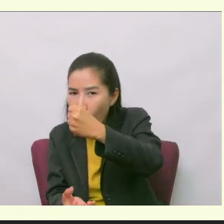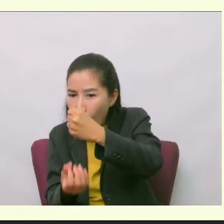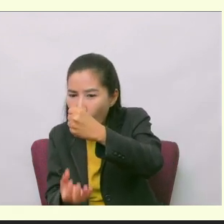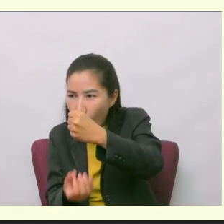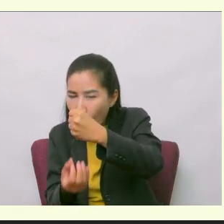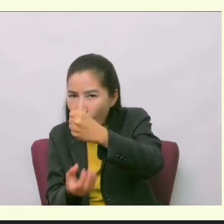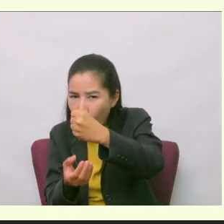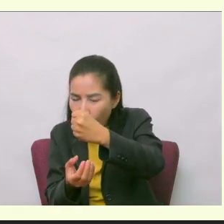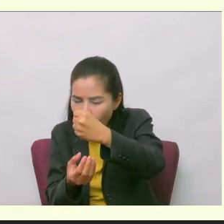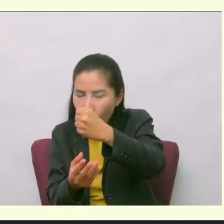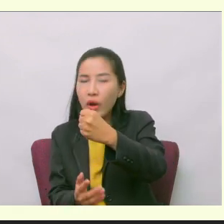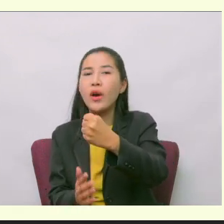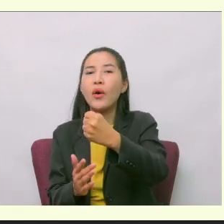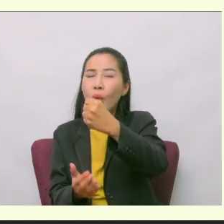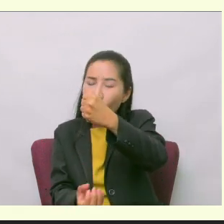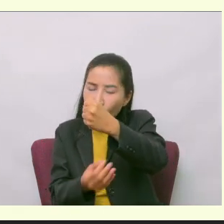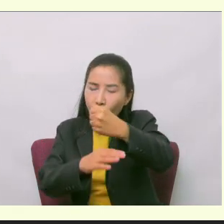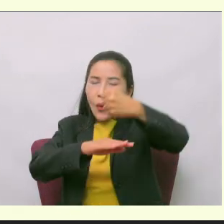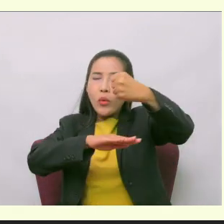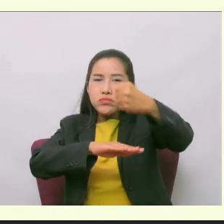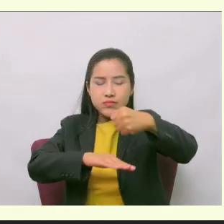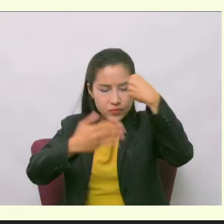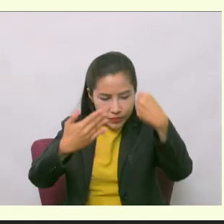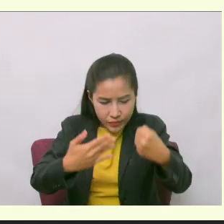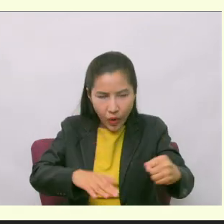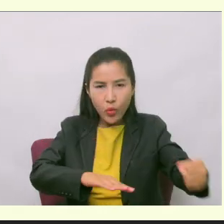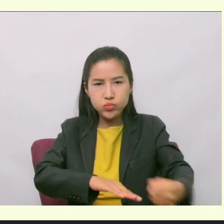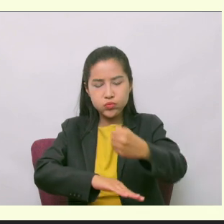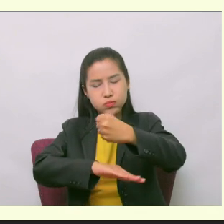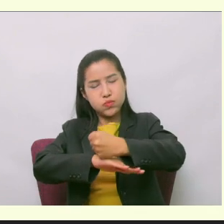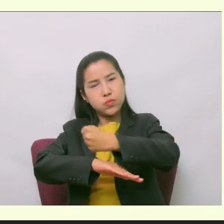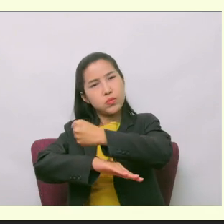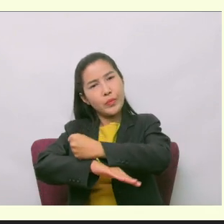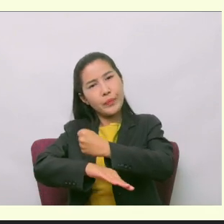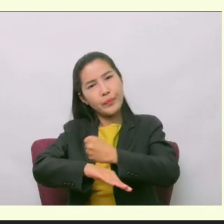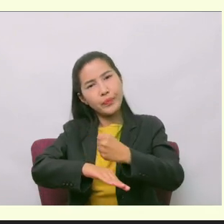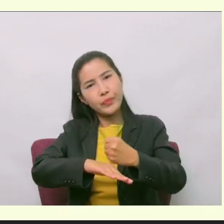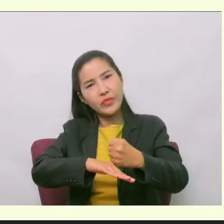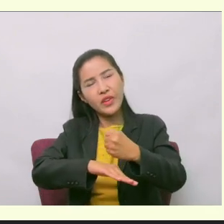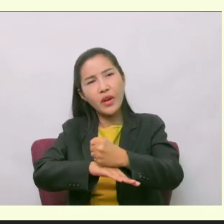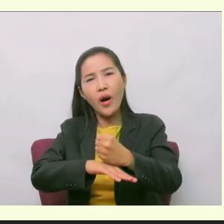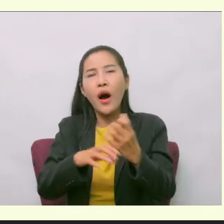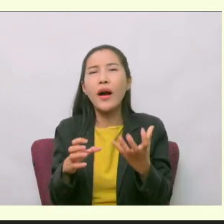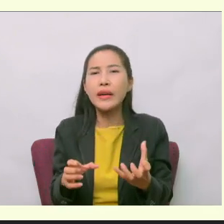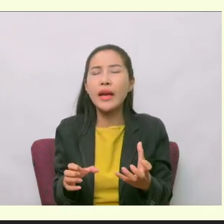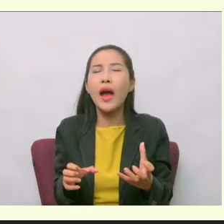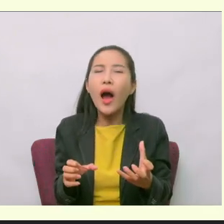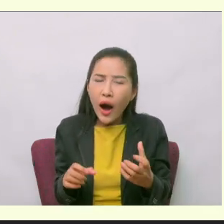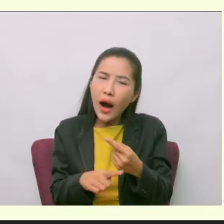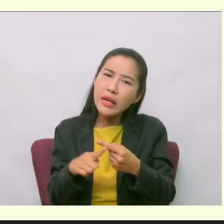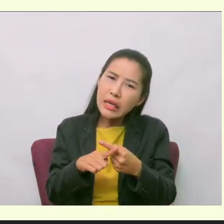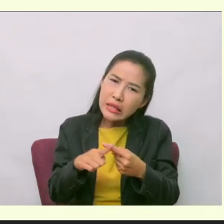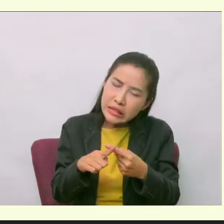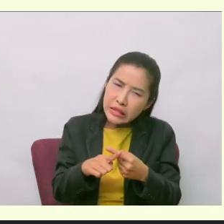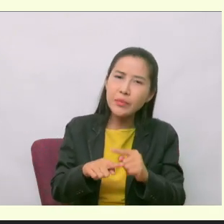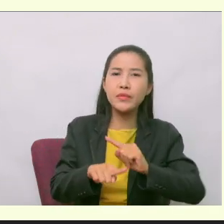าซึมเข้าสู่ร่างกายของเรานะคะก็จะทำให้อาการเกร็งอาการปวดของเราลดลงนะคะทีนี้ก่อน